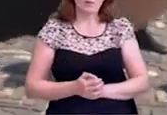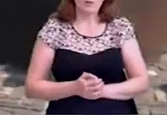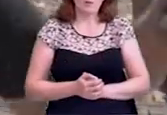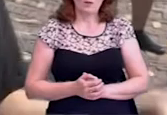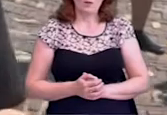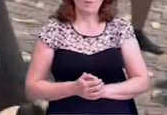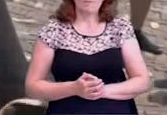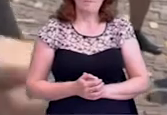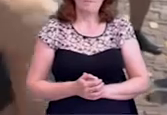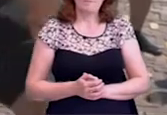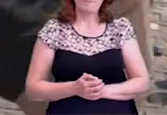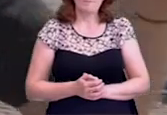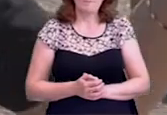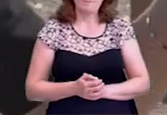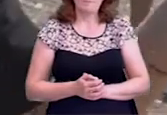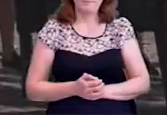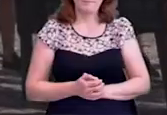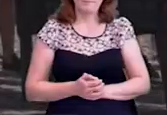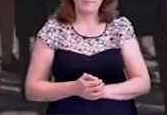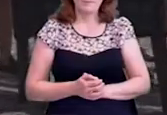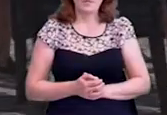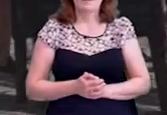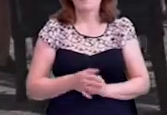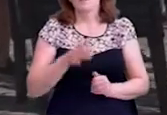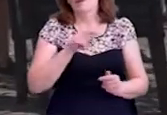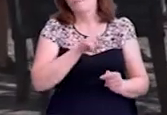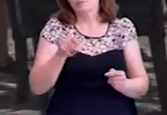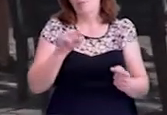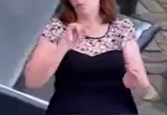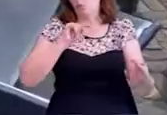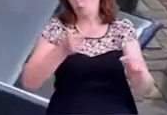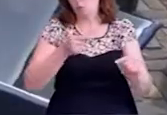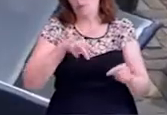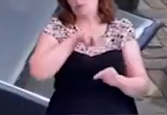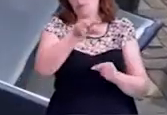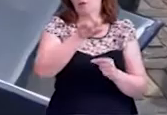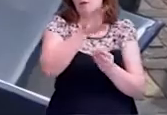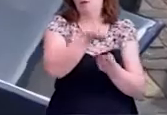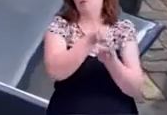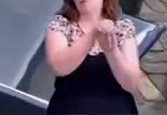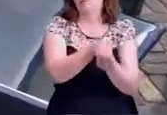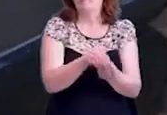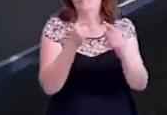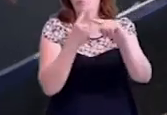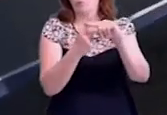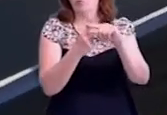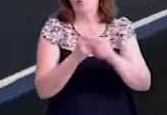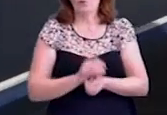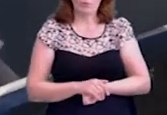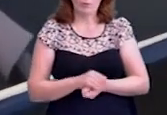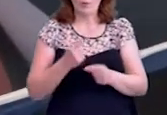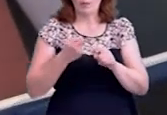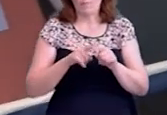вся сотка, некуда сесть просто. На знак протесту ресторатори прийшли струною. Організатор акції Артем